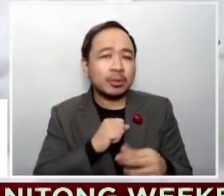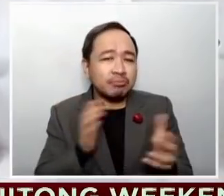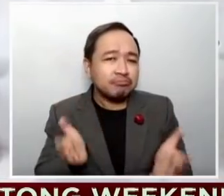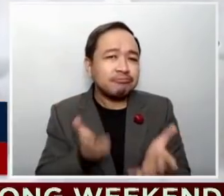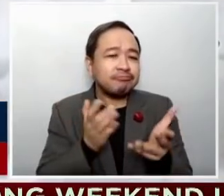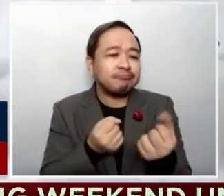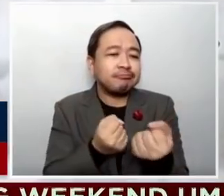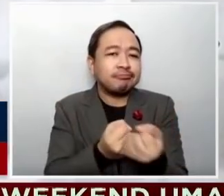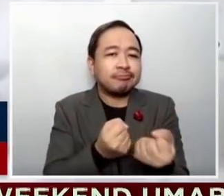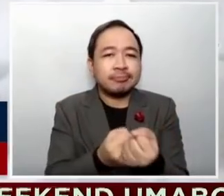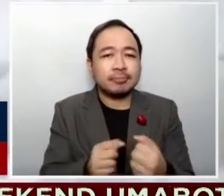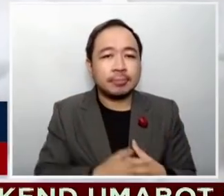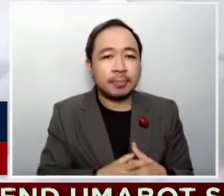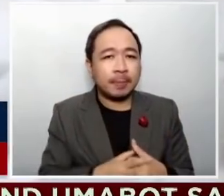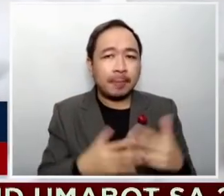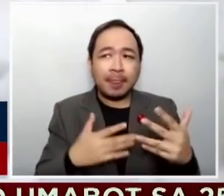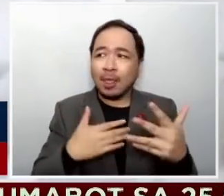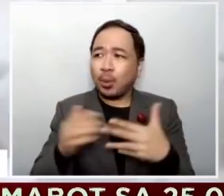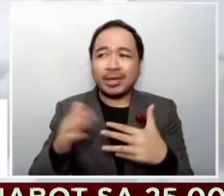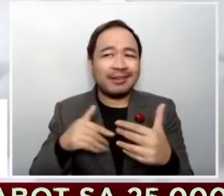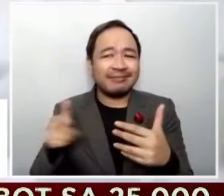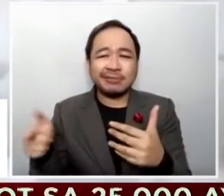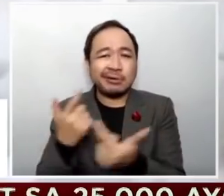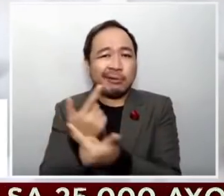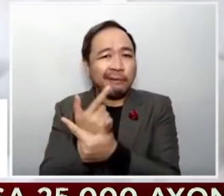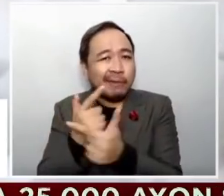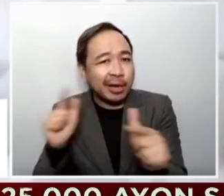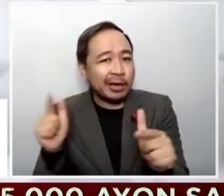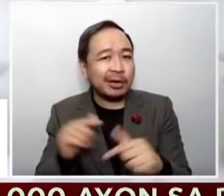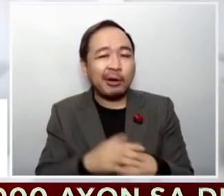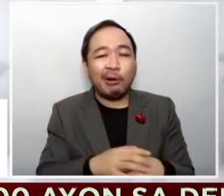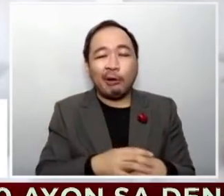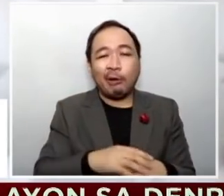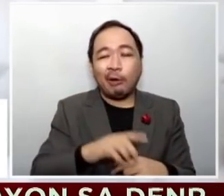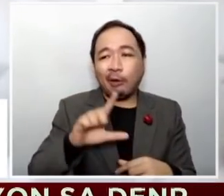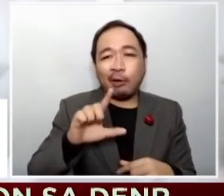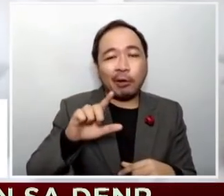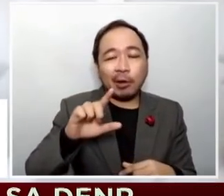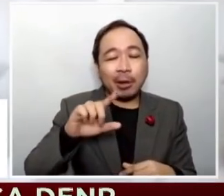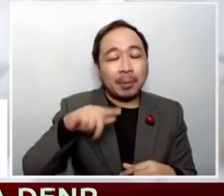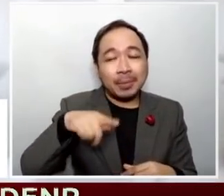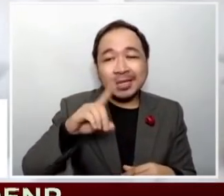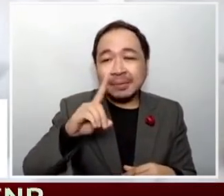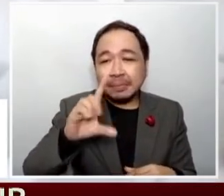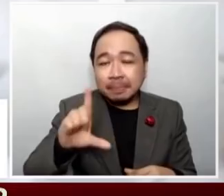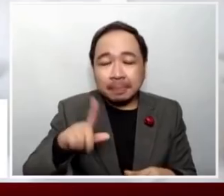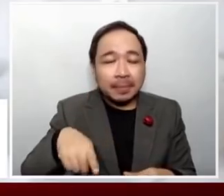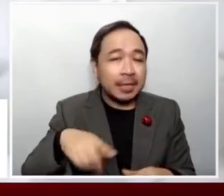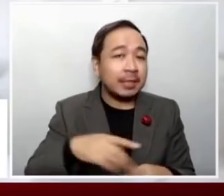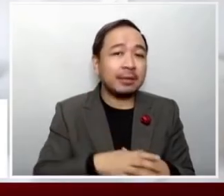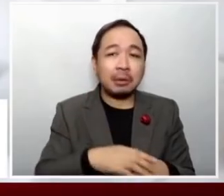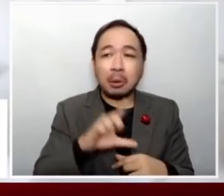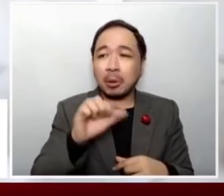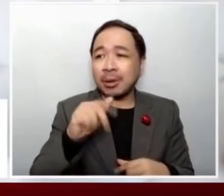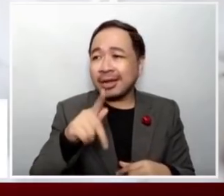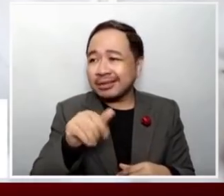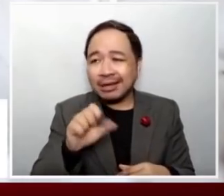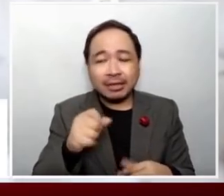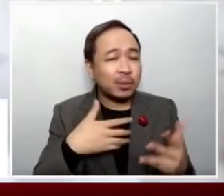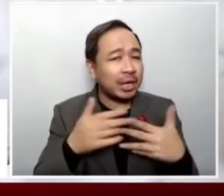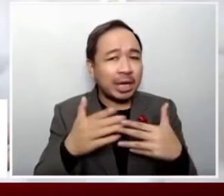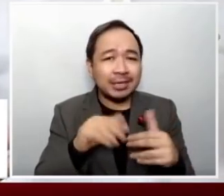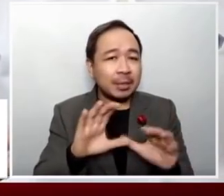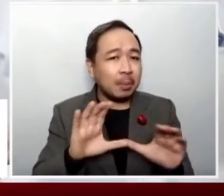Immaterial whether they are liberal, lakas, PRP, PDP, ano yung mga partido man na yun,